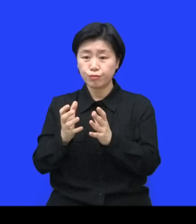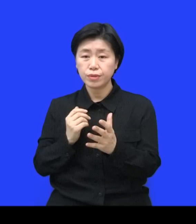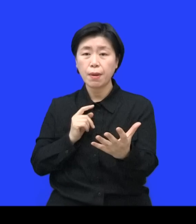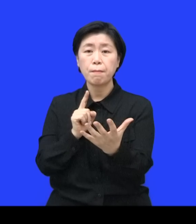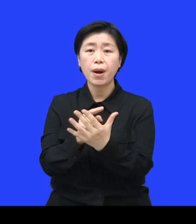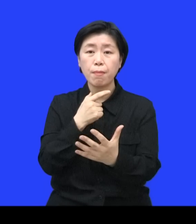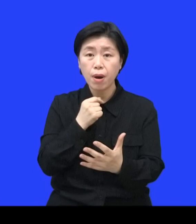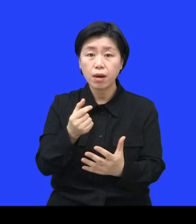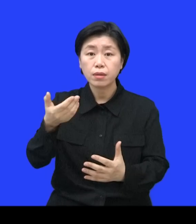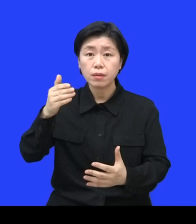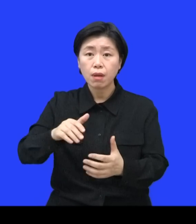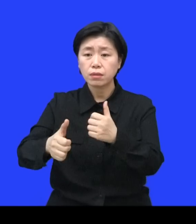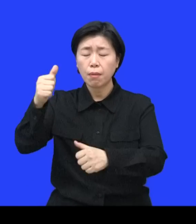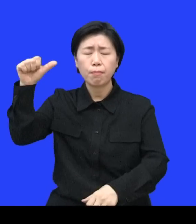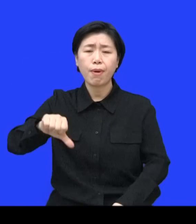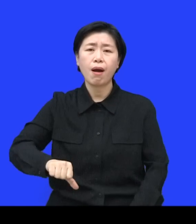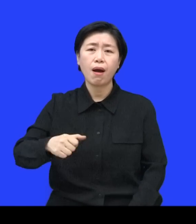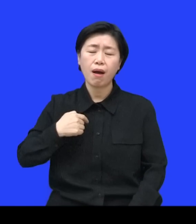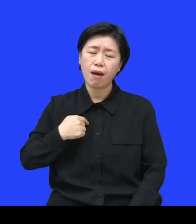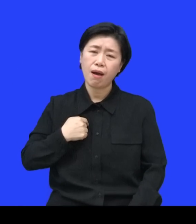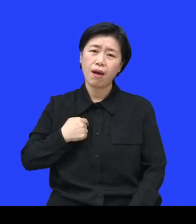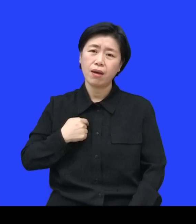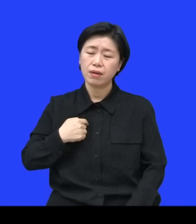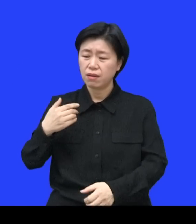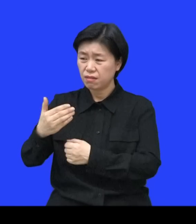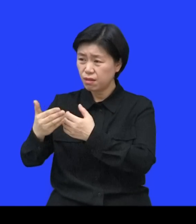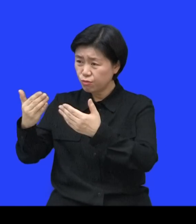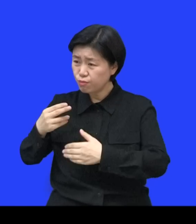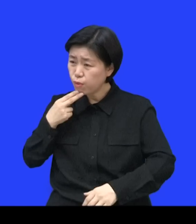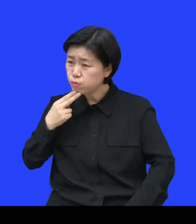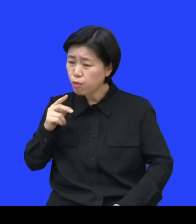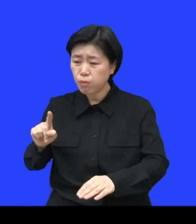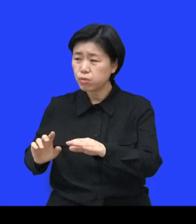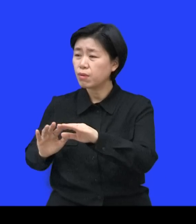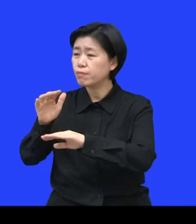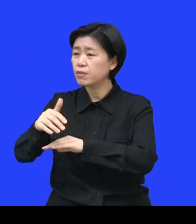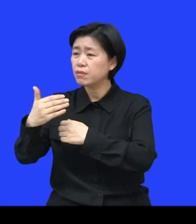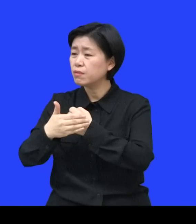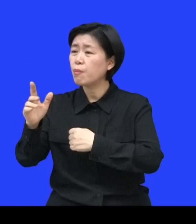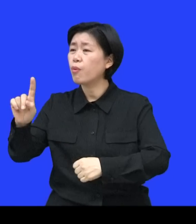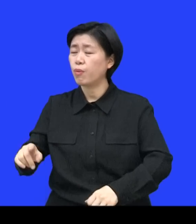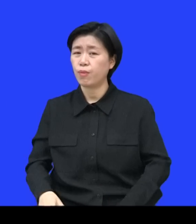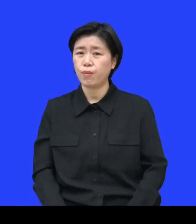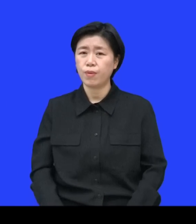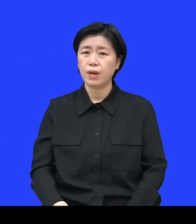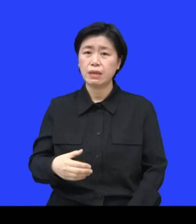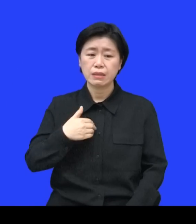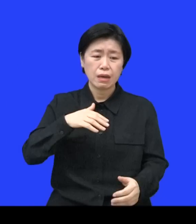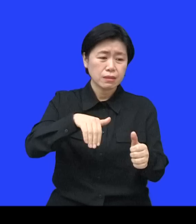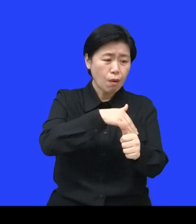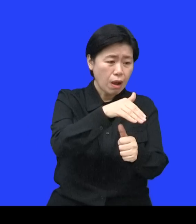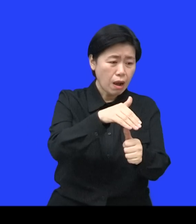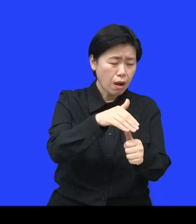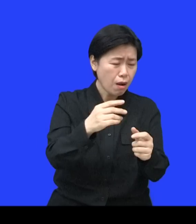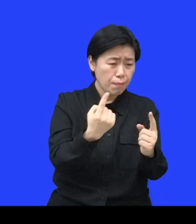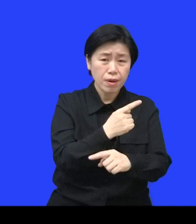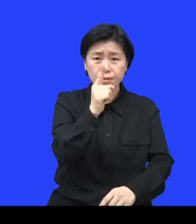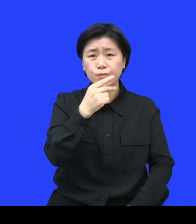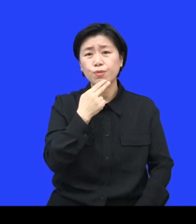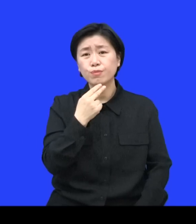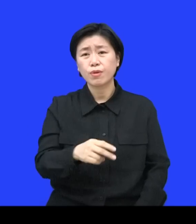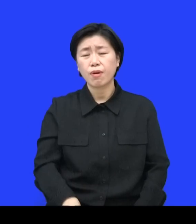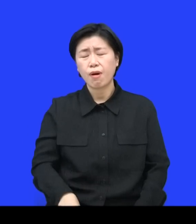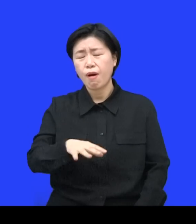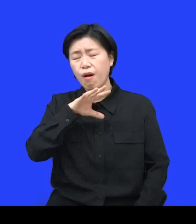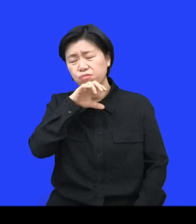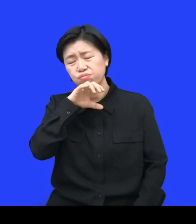대학 가고 근데 너무 이해가 돼. 너무 공감하죠. 이게. 아니 그냥 사는 거지. 내가 예, 감사는 그렇죠. 한데 아무것도 없다고. 뭐 다 이렇게 되는